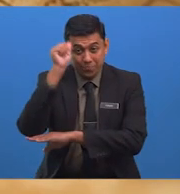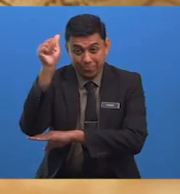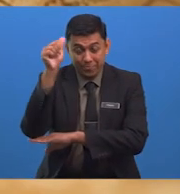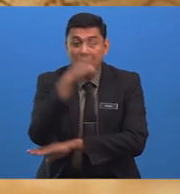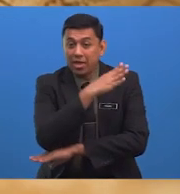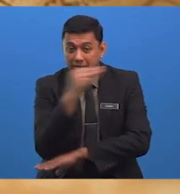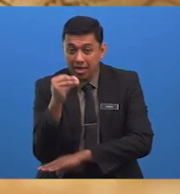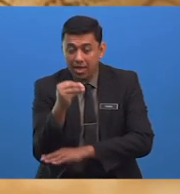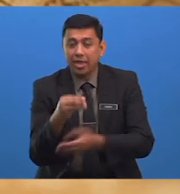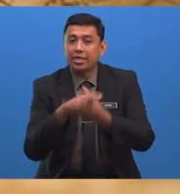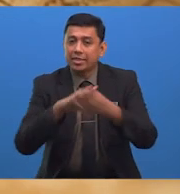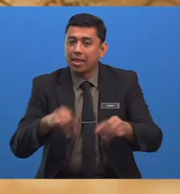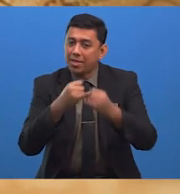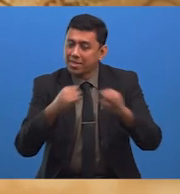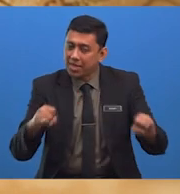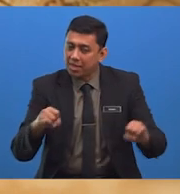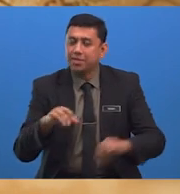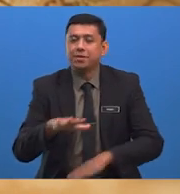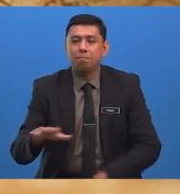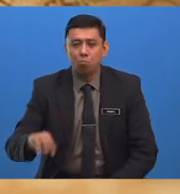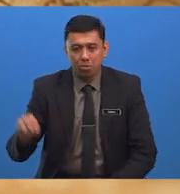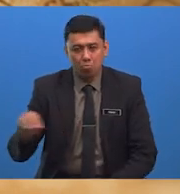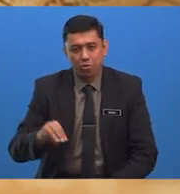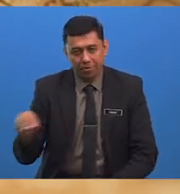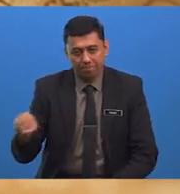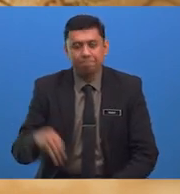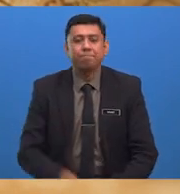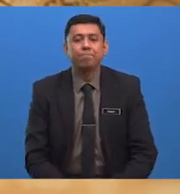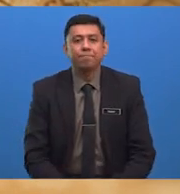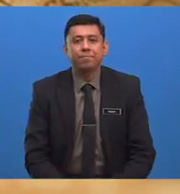Assalamualaikum dan selamat sejahtera murid-murid.